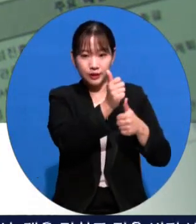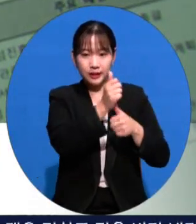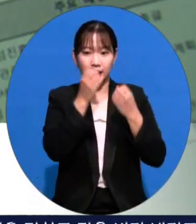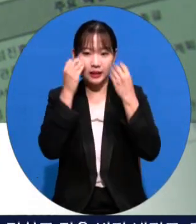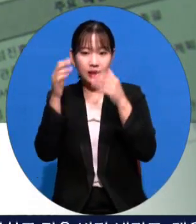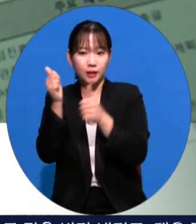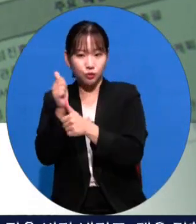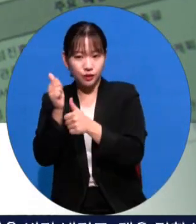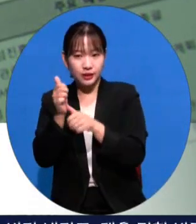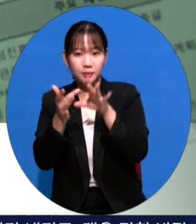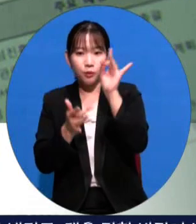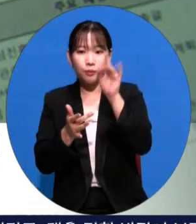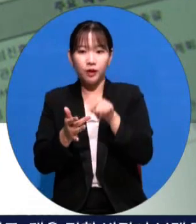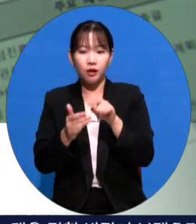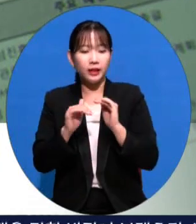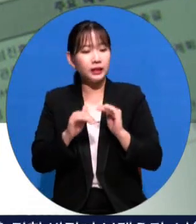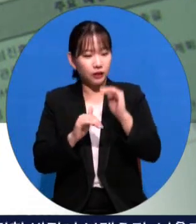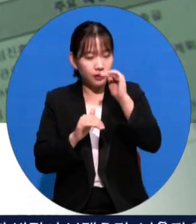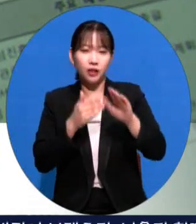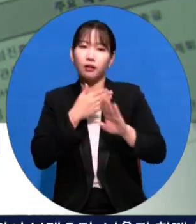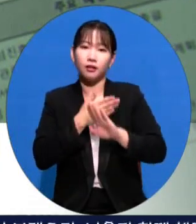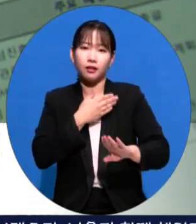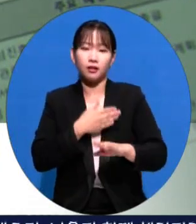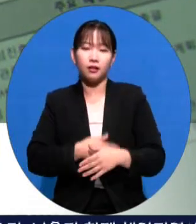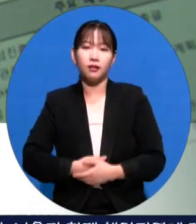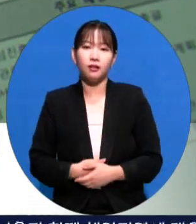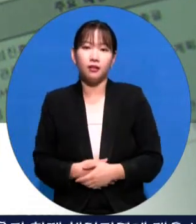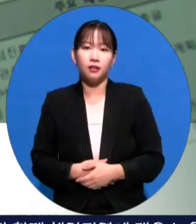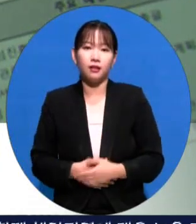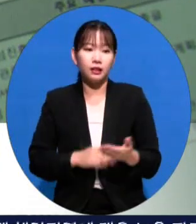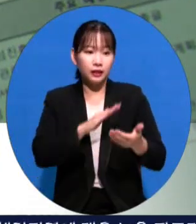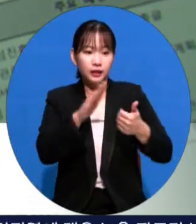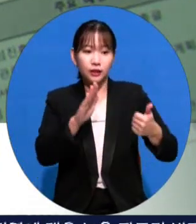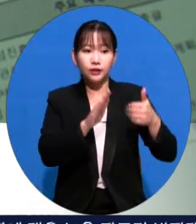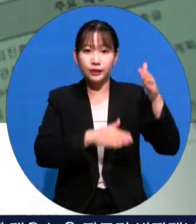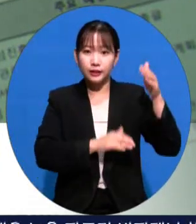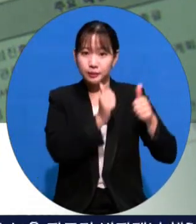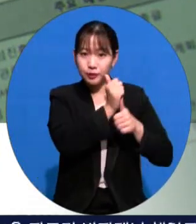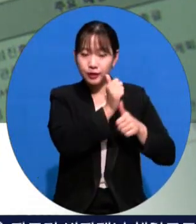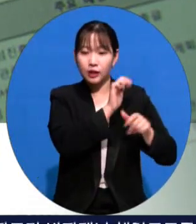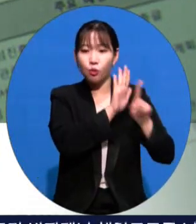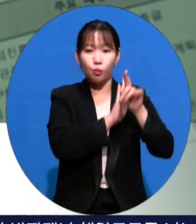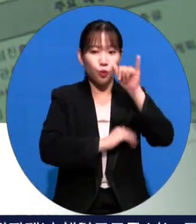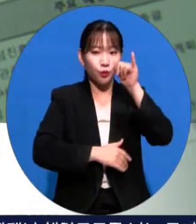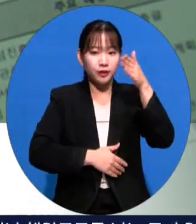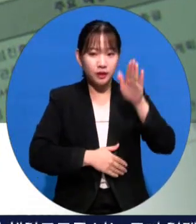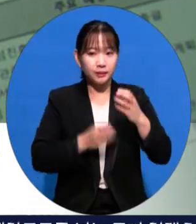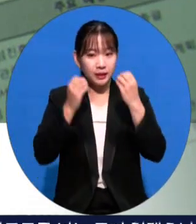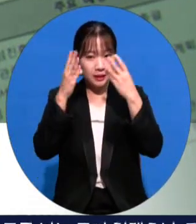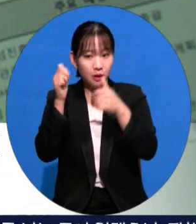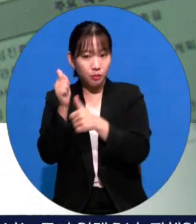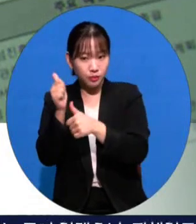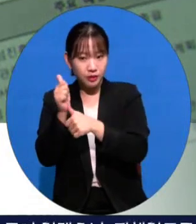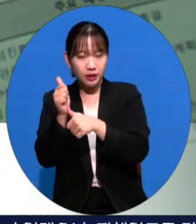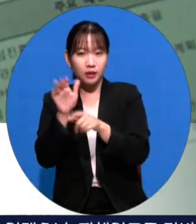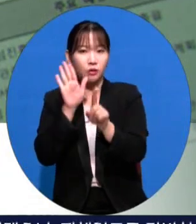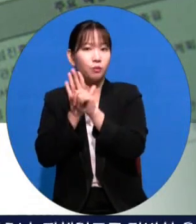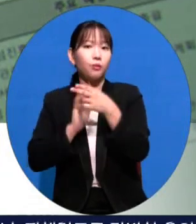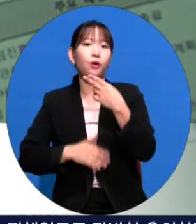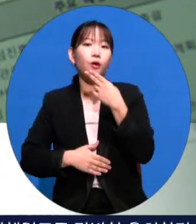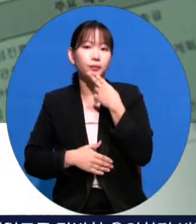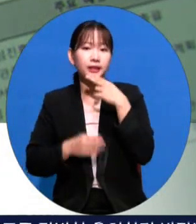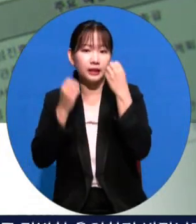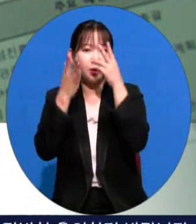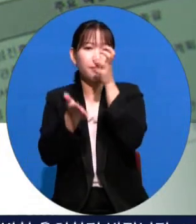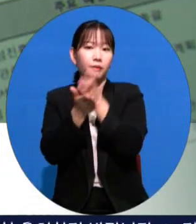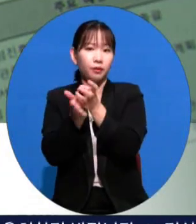신임 부원장 선임은 절차부터 달랐습니다. 전임은 공모를 거쳤지만 신임은 이런 절차를 거치지 않고 새로운